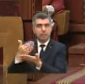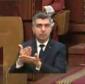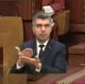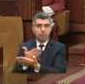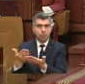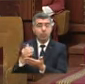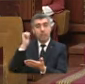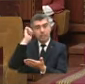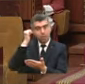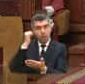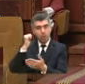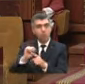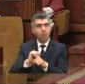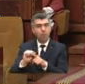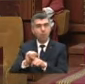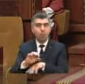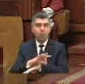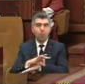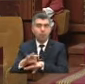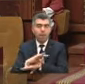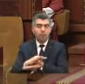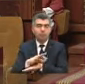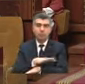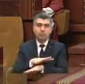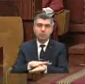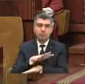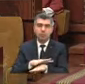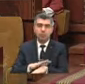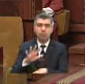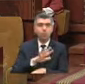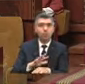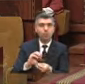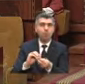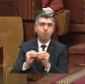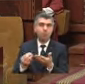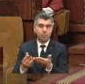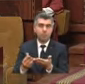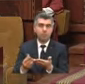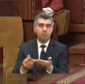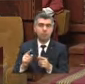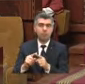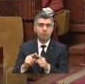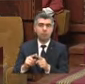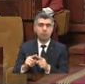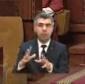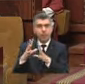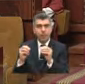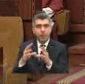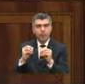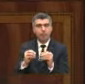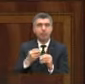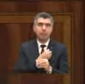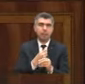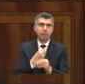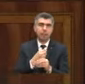تكوين وتوظيف جهويا باش نعالجوا هذه المعضلة ديال افتقار الموارد البشرية في